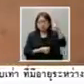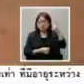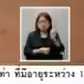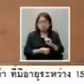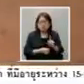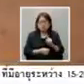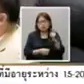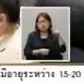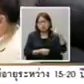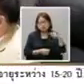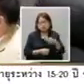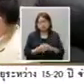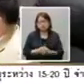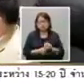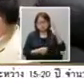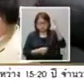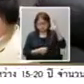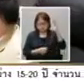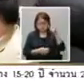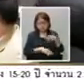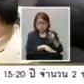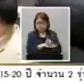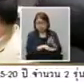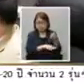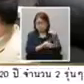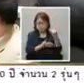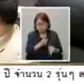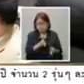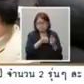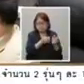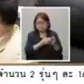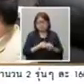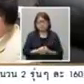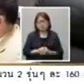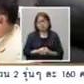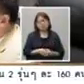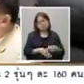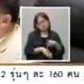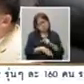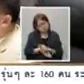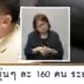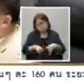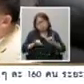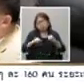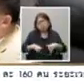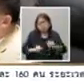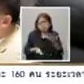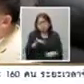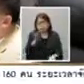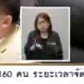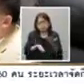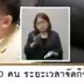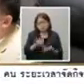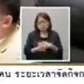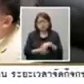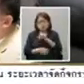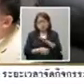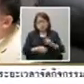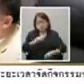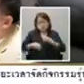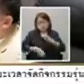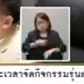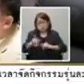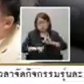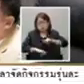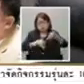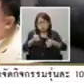ครับ ดิฉันขออนุญาตประท้วงท่านประธานนะคะท่านประธานอย่าปล่อยให้สมาชิกรัฐสภานะคะประ